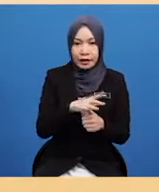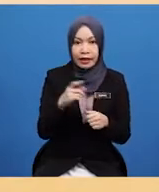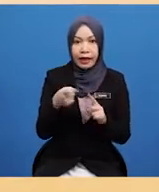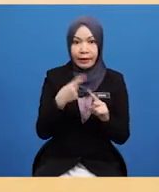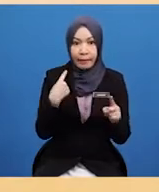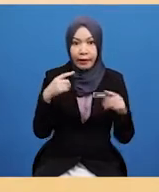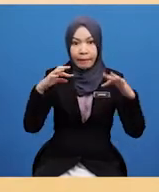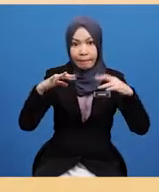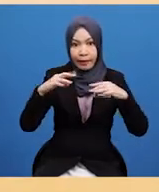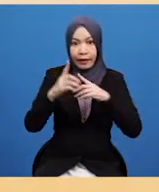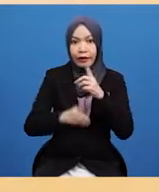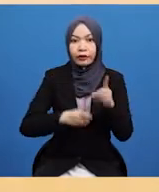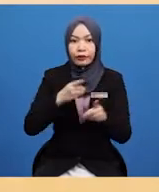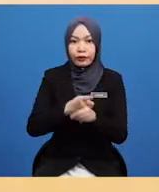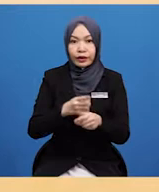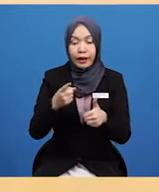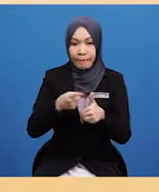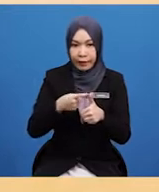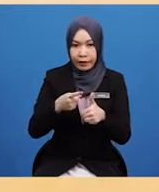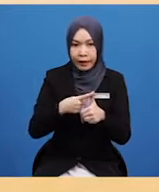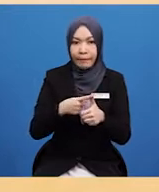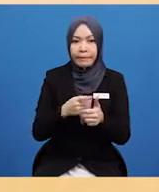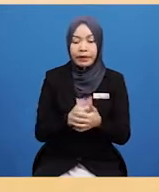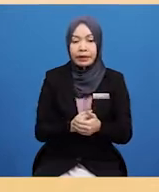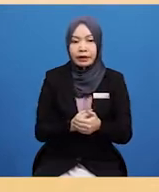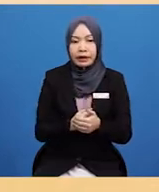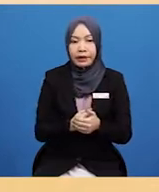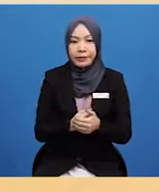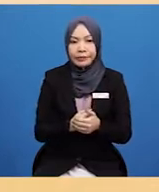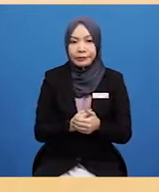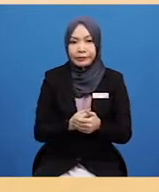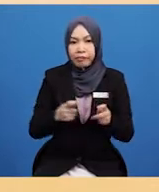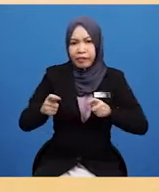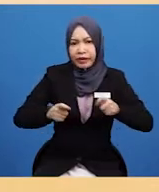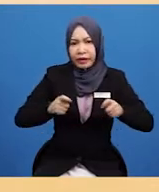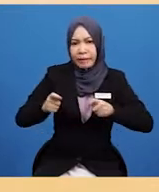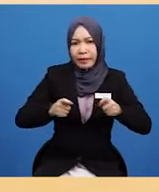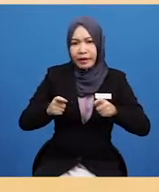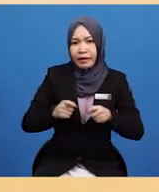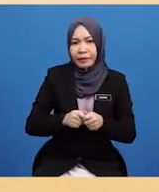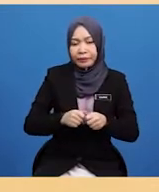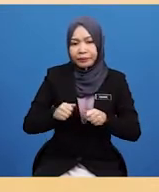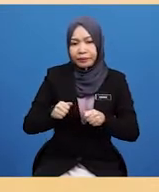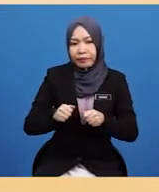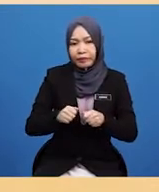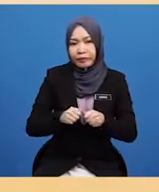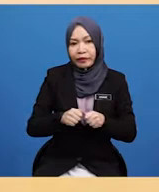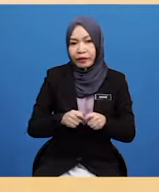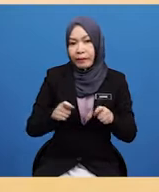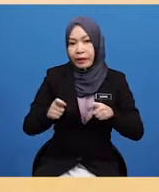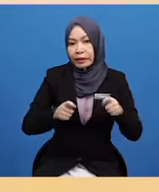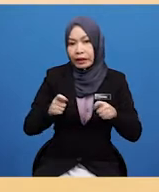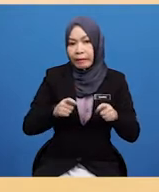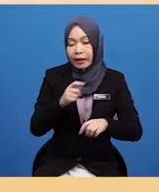Pertama, iaitu keruntuhan pemerintahan beraja, kemunculan negara baharu